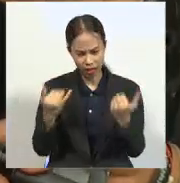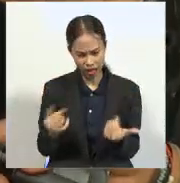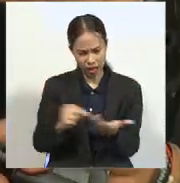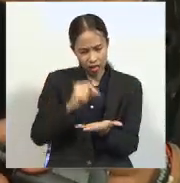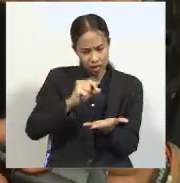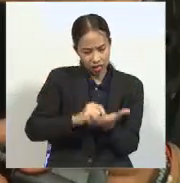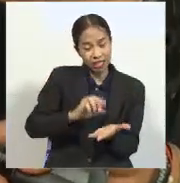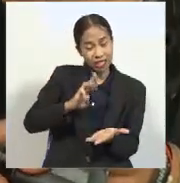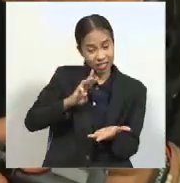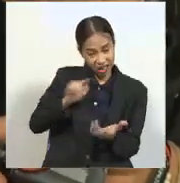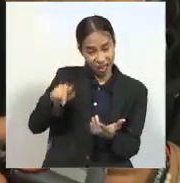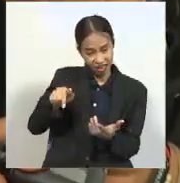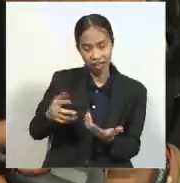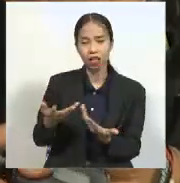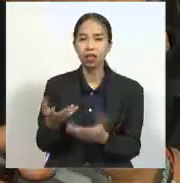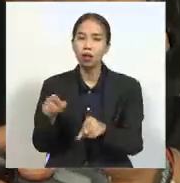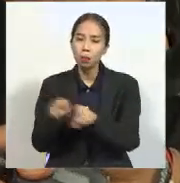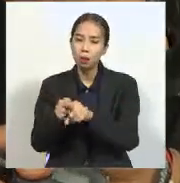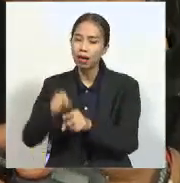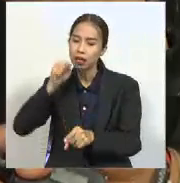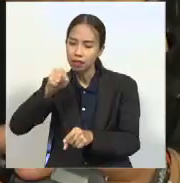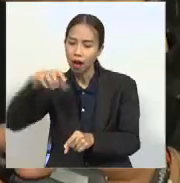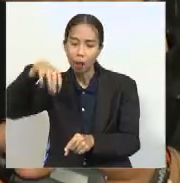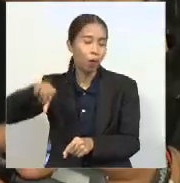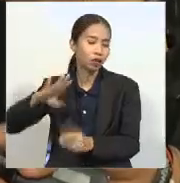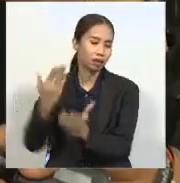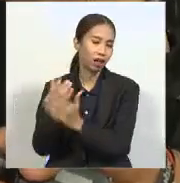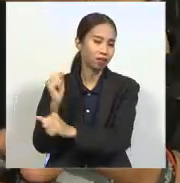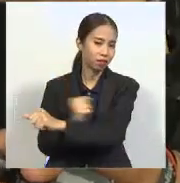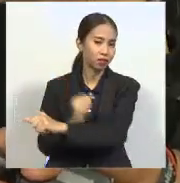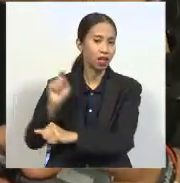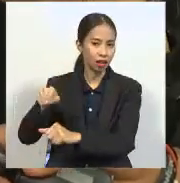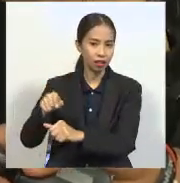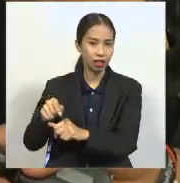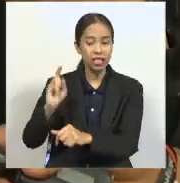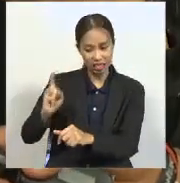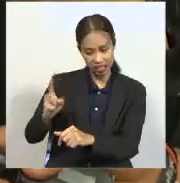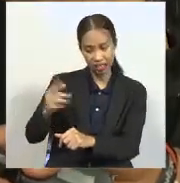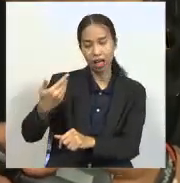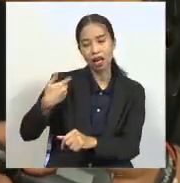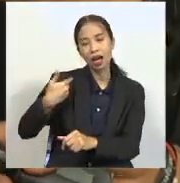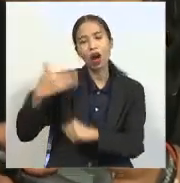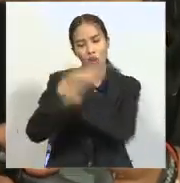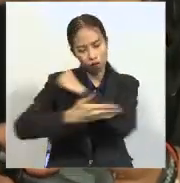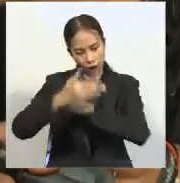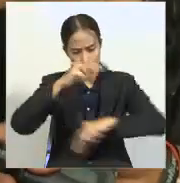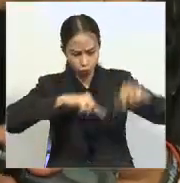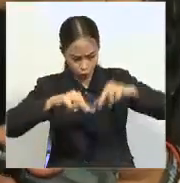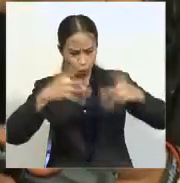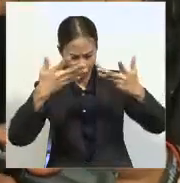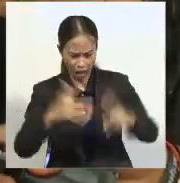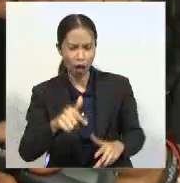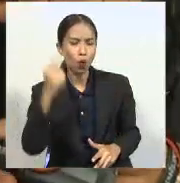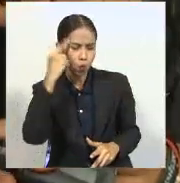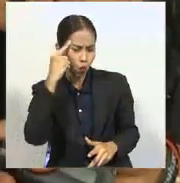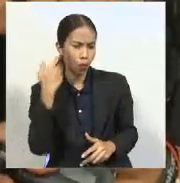งเงินที่การรถไฟจ้างไปเนี่ยแล้วมอบงานให้กับบริษัทยูนิตเนี่ยการรถไฟมีการสำรวจพื้นที่ก่อนแล้วว่ามีผู้ใช้สิทธิ์หรือมีผู้อยู่อาศัยอยู่